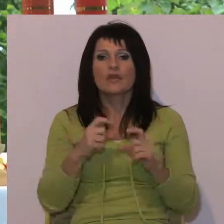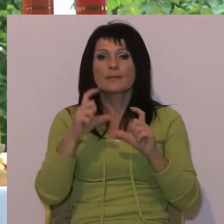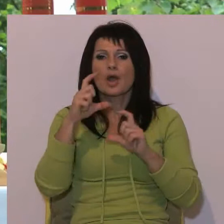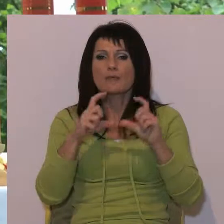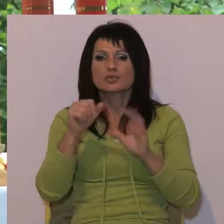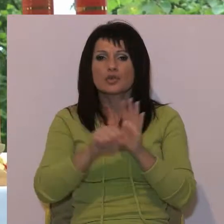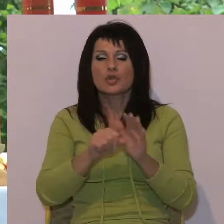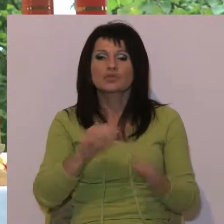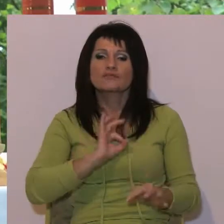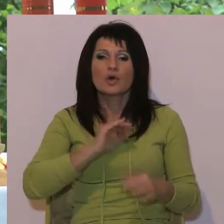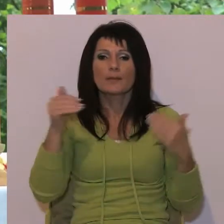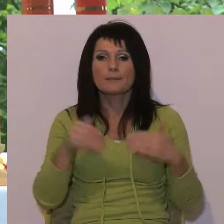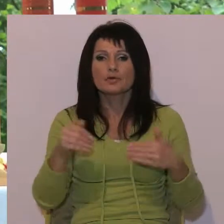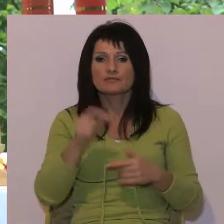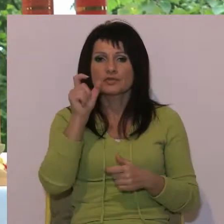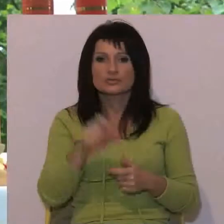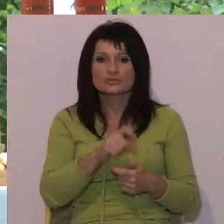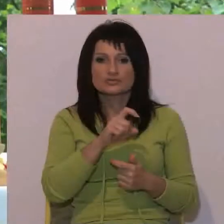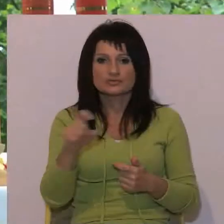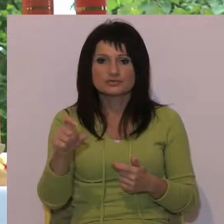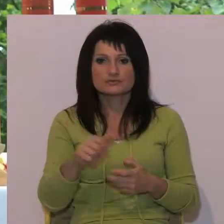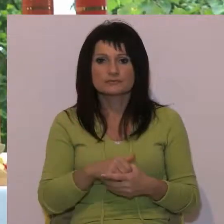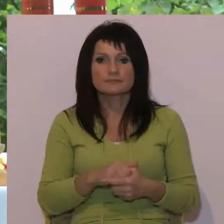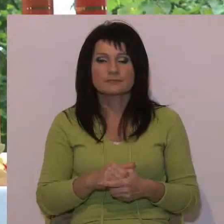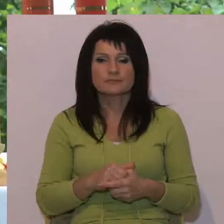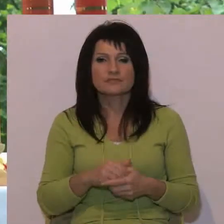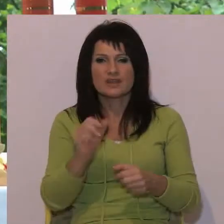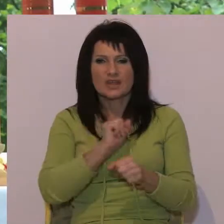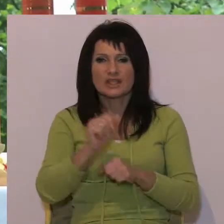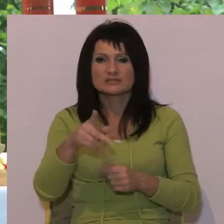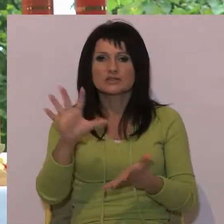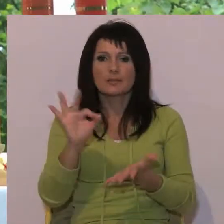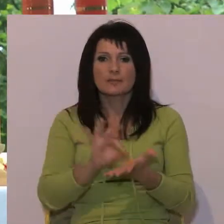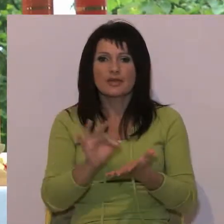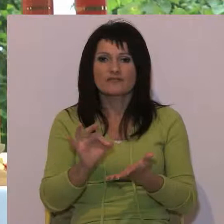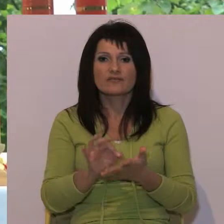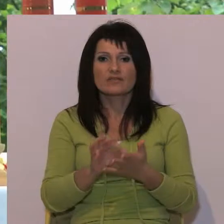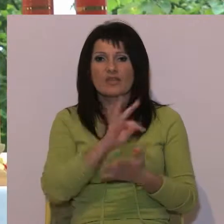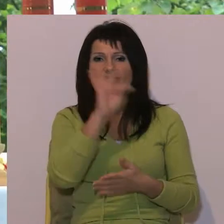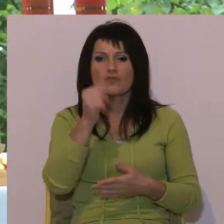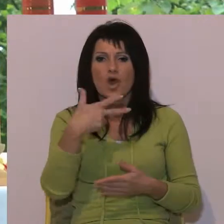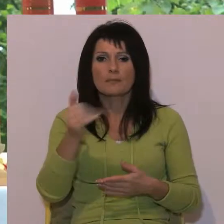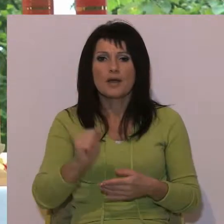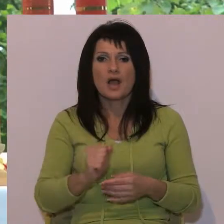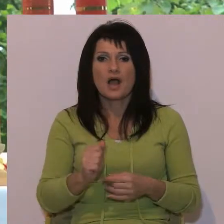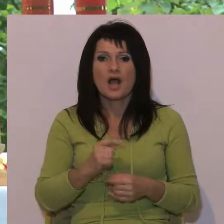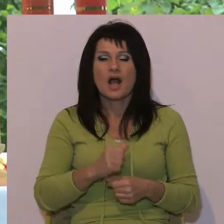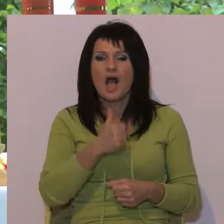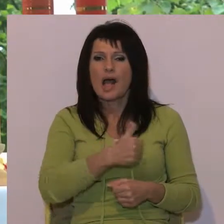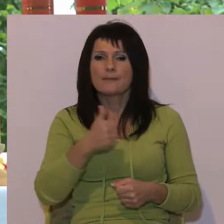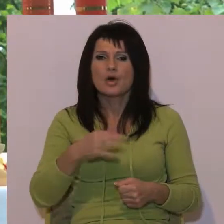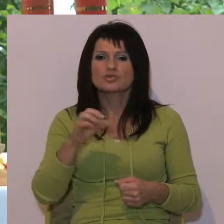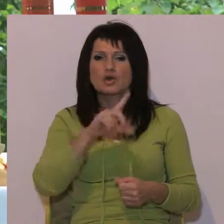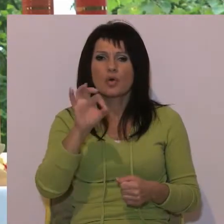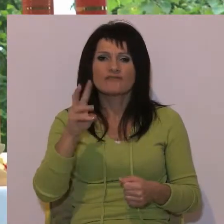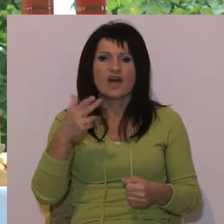swoich możliwości krzyże. Jest to pewnie forma apostołowania